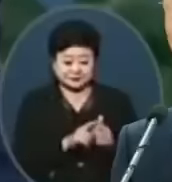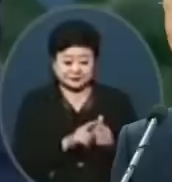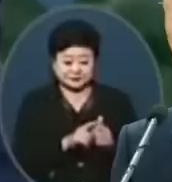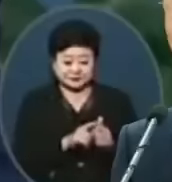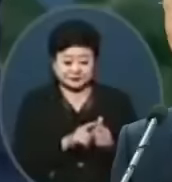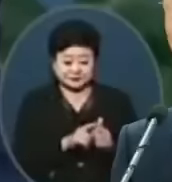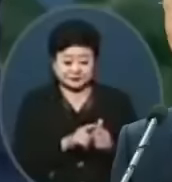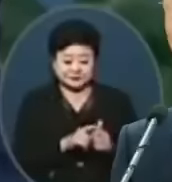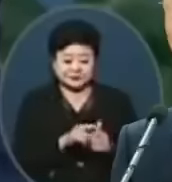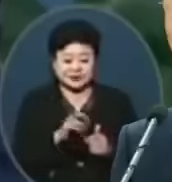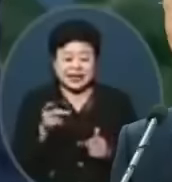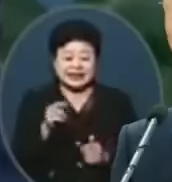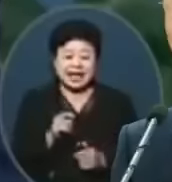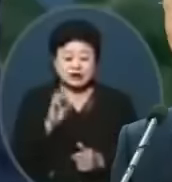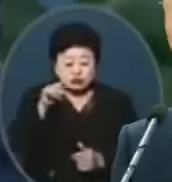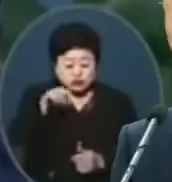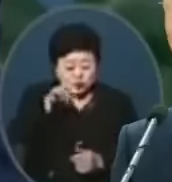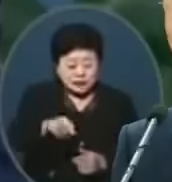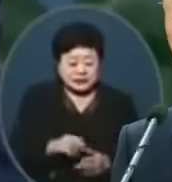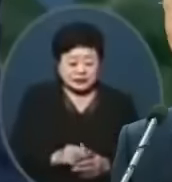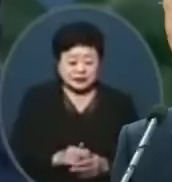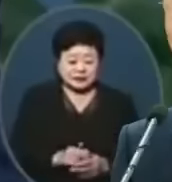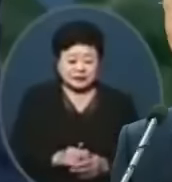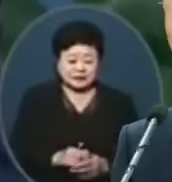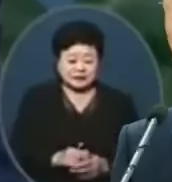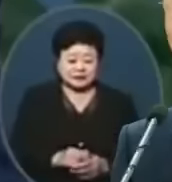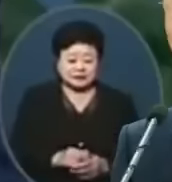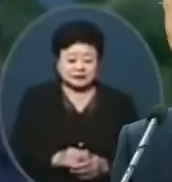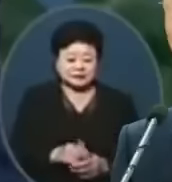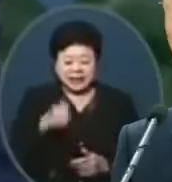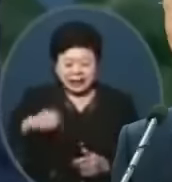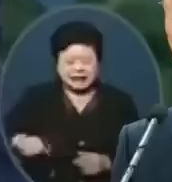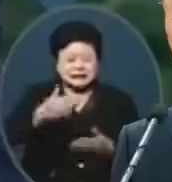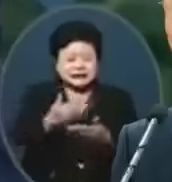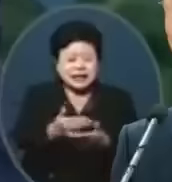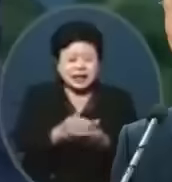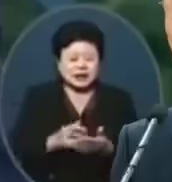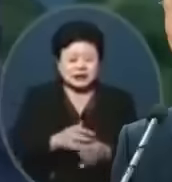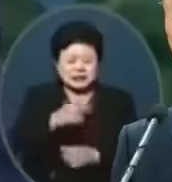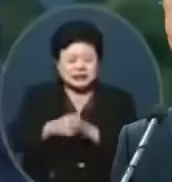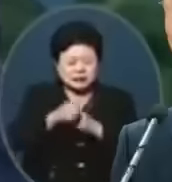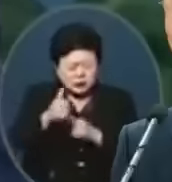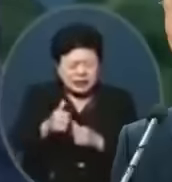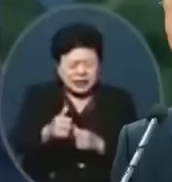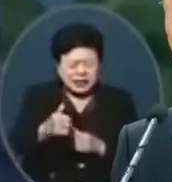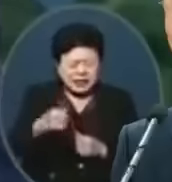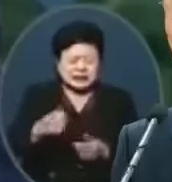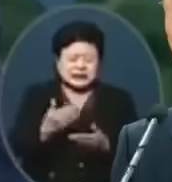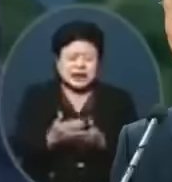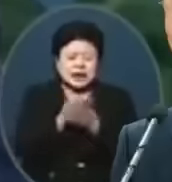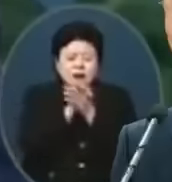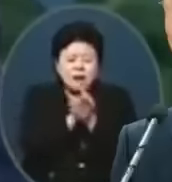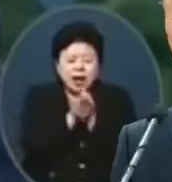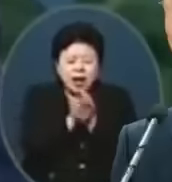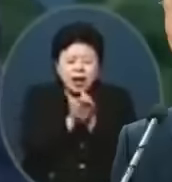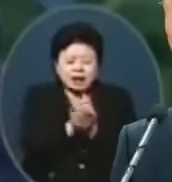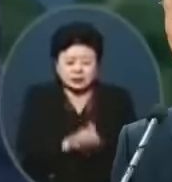갈대아 우르에서 가나안에 와서 아들을 달라고 75세에 기도한 것이 10년을